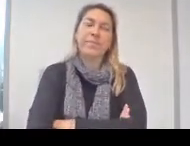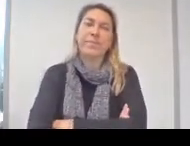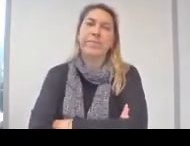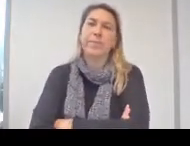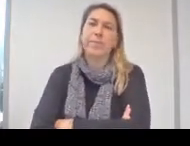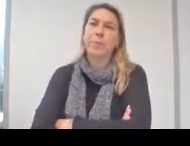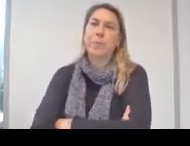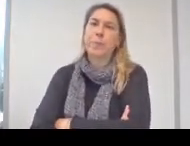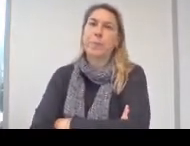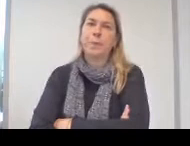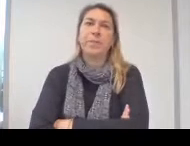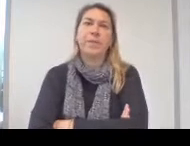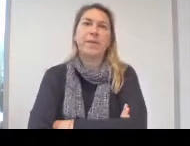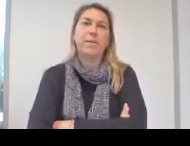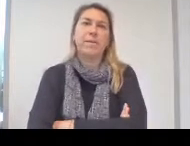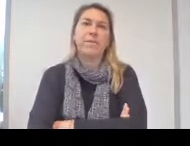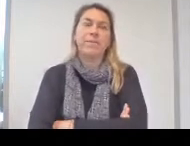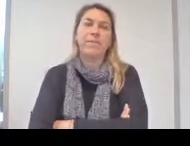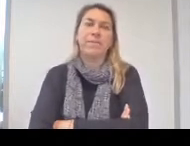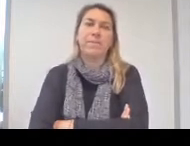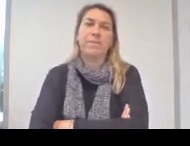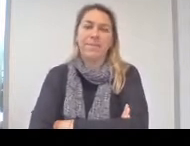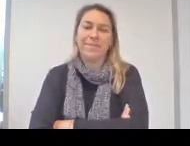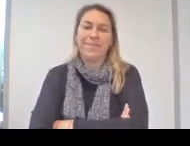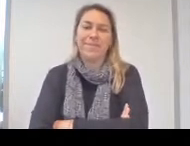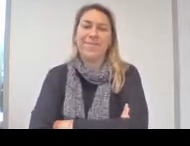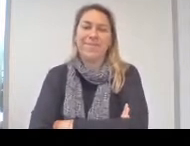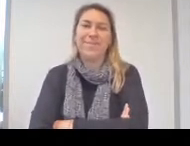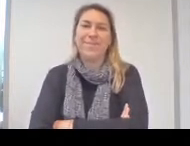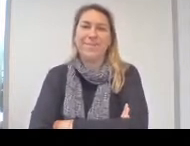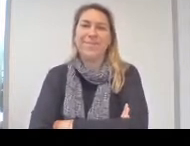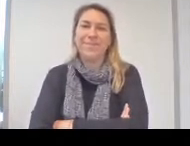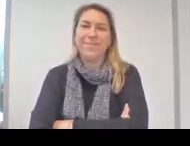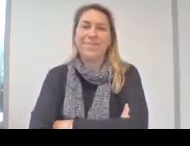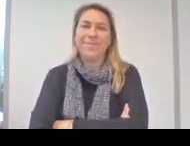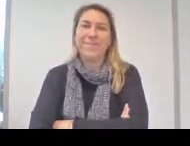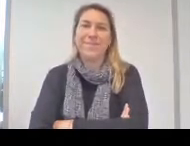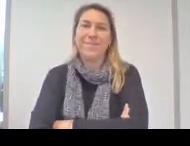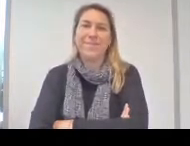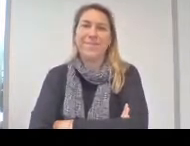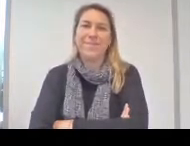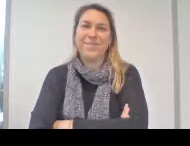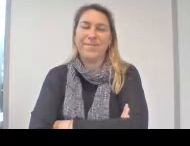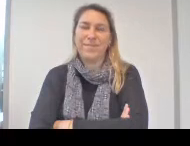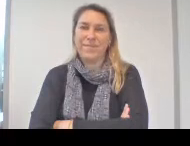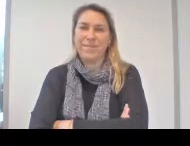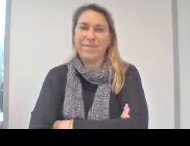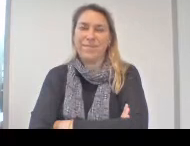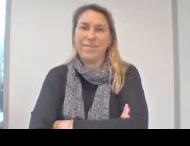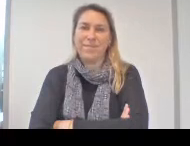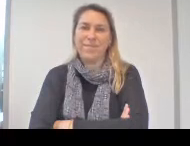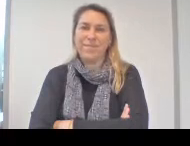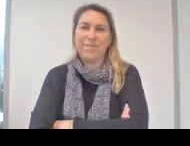bas de cette diapo. Mais effectivement, on recrute aussi beaucoup de personnel en lien avec